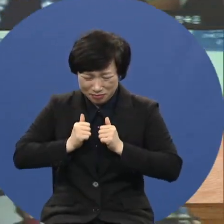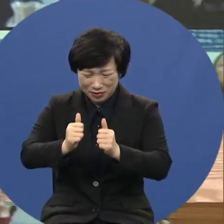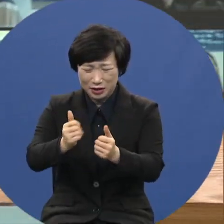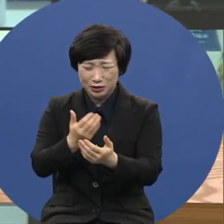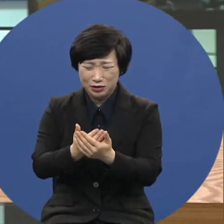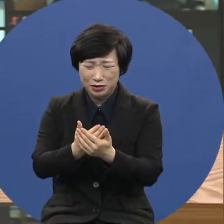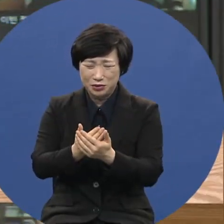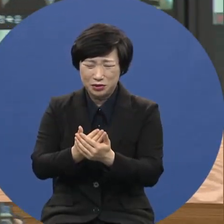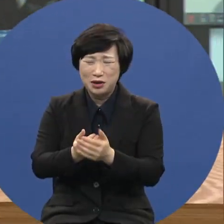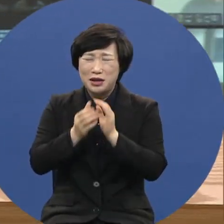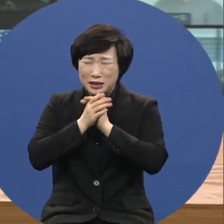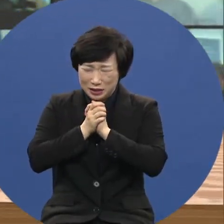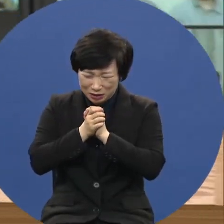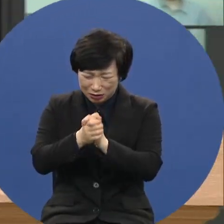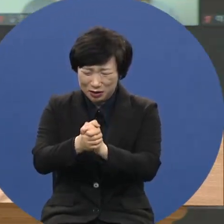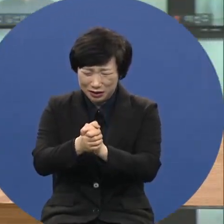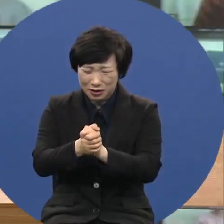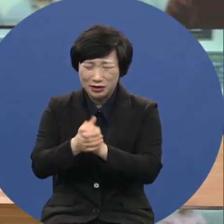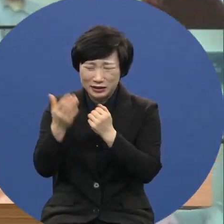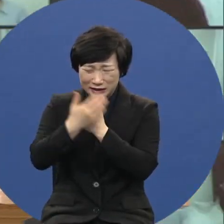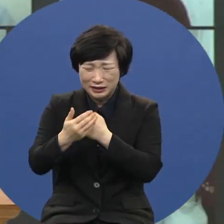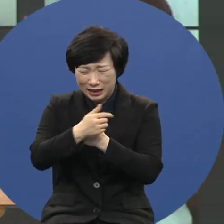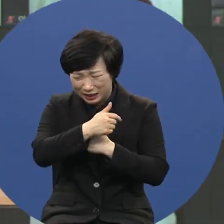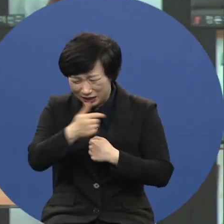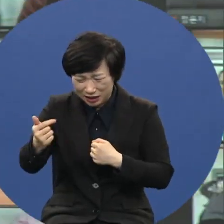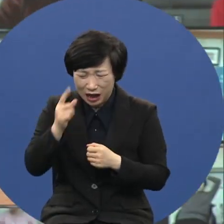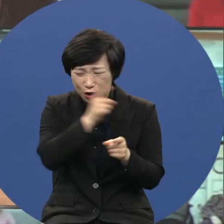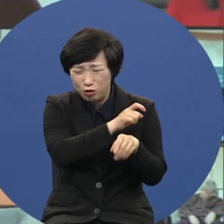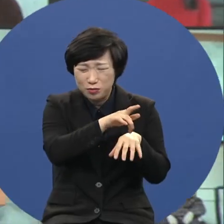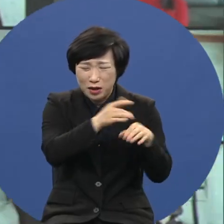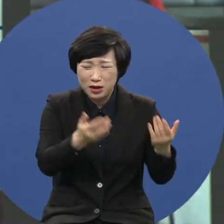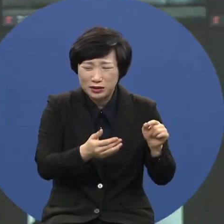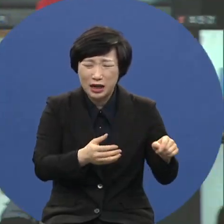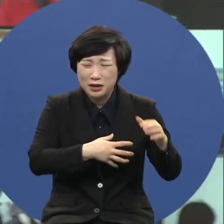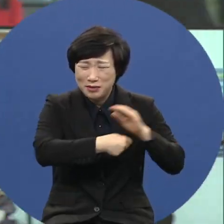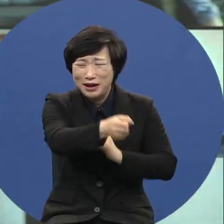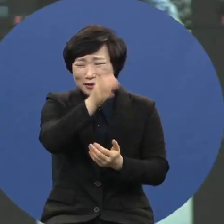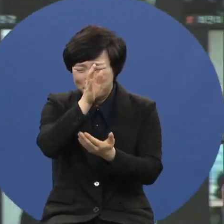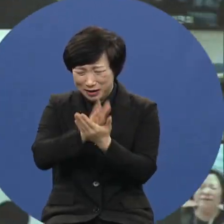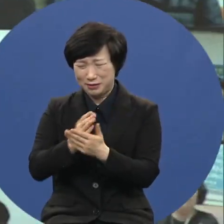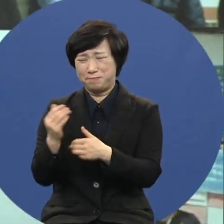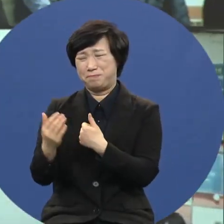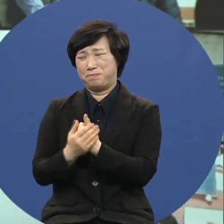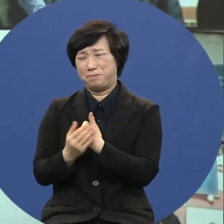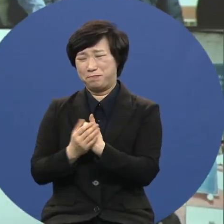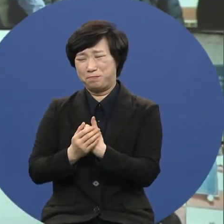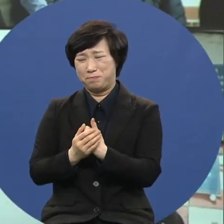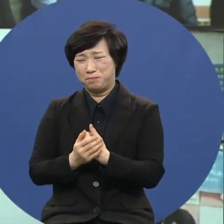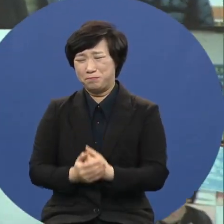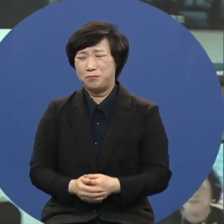하시고 기도의 이 큰 은혜를 마귀 사단 주신 음부의 권세 뺏기지 않게 하옵소서.